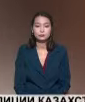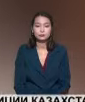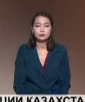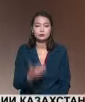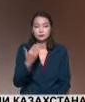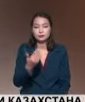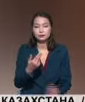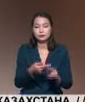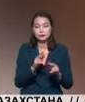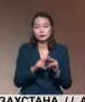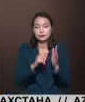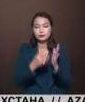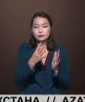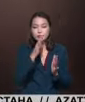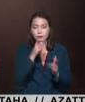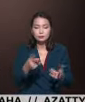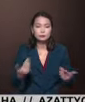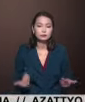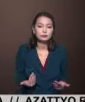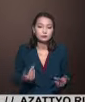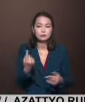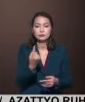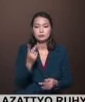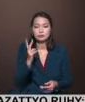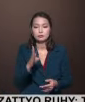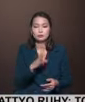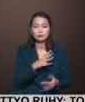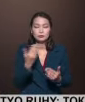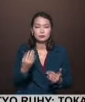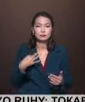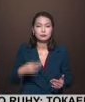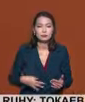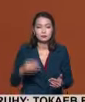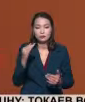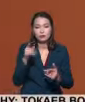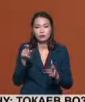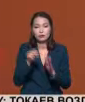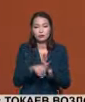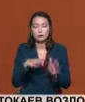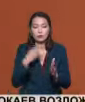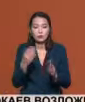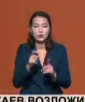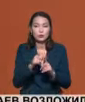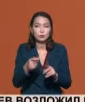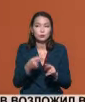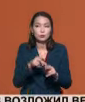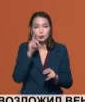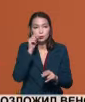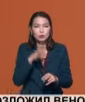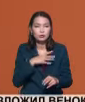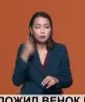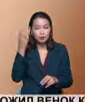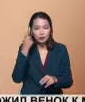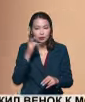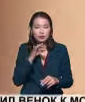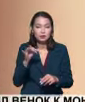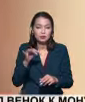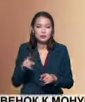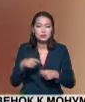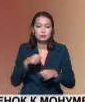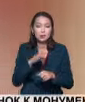84-летняя Валентина Федоровна проживает в квартире одна. Ее сына убили в феврале этого года. По словам соседей, мужчина выпивал и избивал мать. Сама